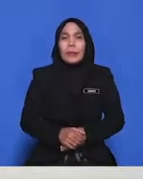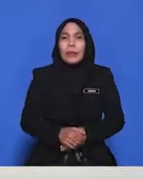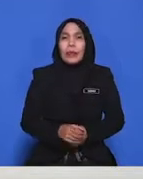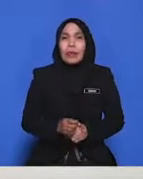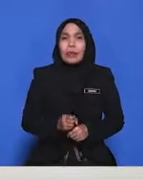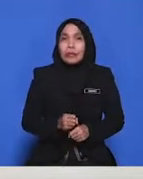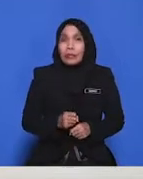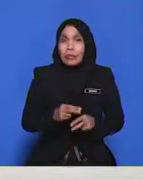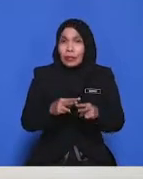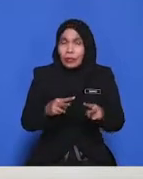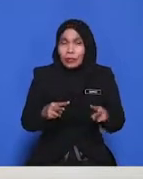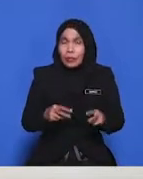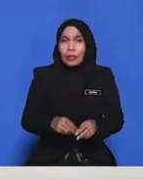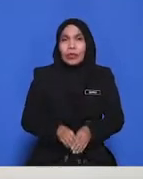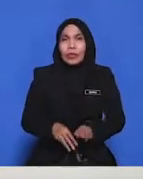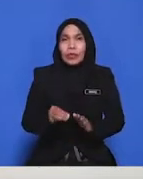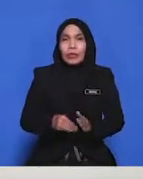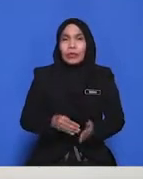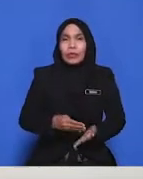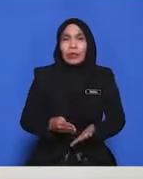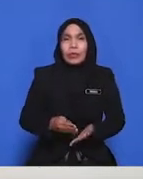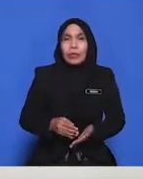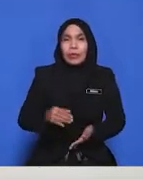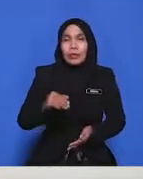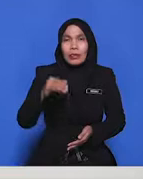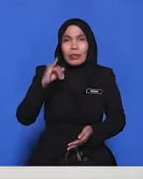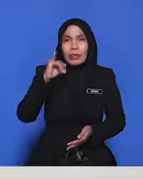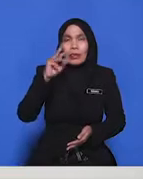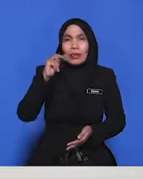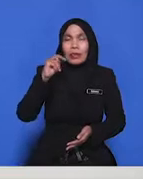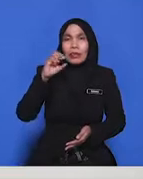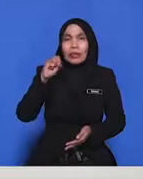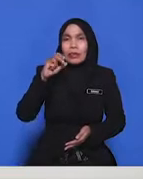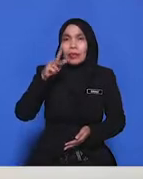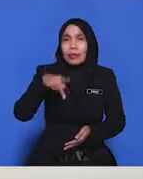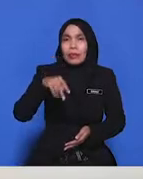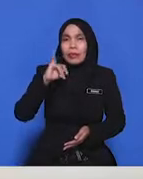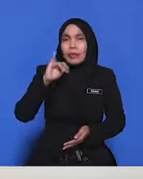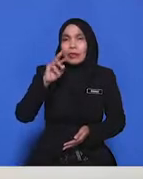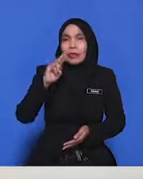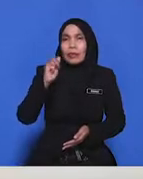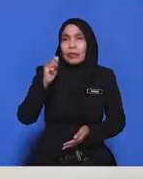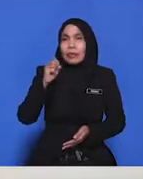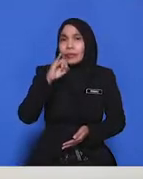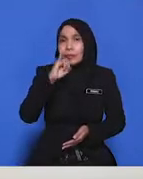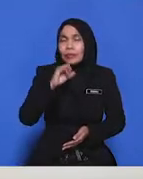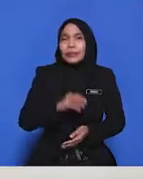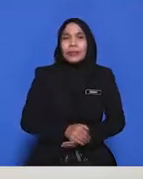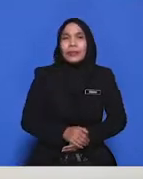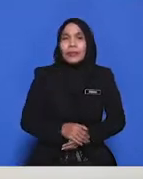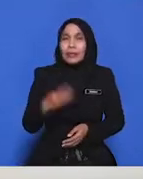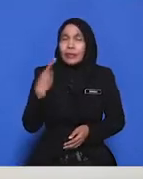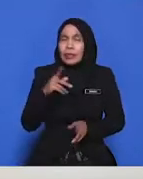memberikan inspirasi ke murid-murid. Kita mesti mencontohi ketekunan As-Sayyid Jamaluddin Al-Afghani